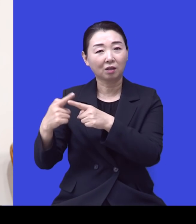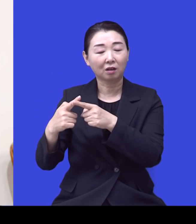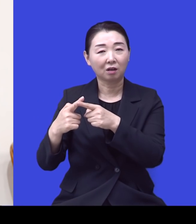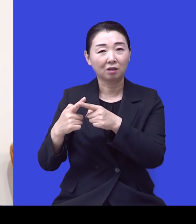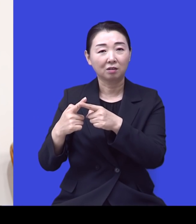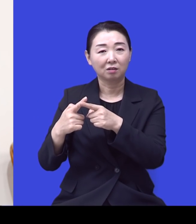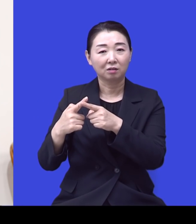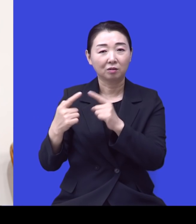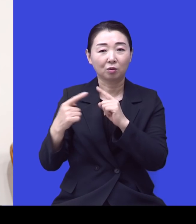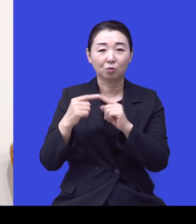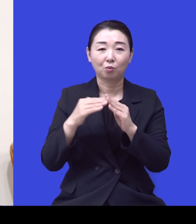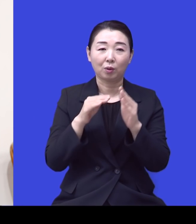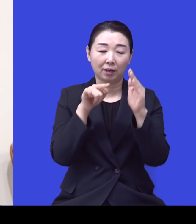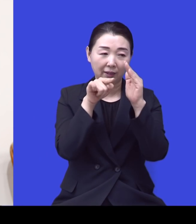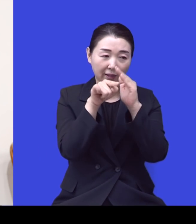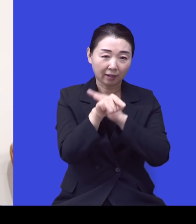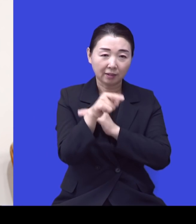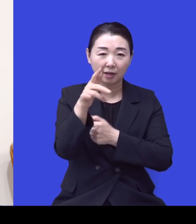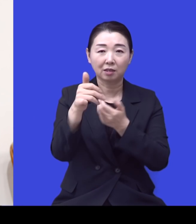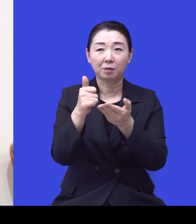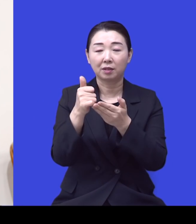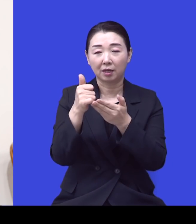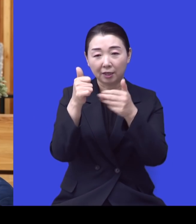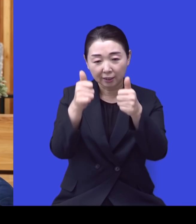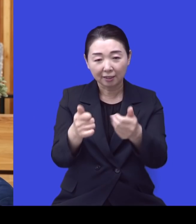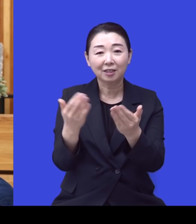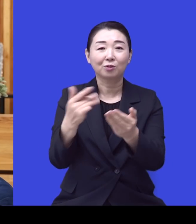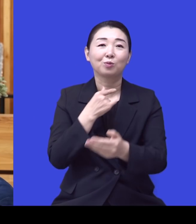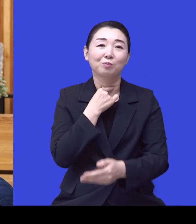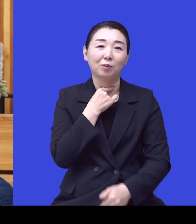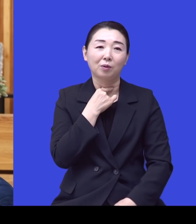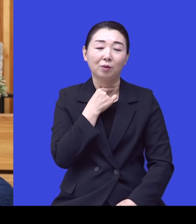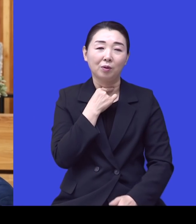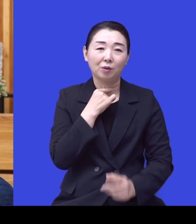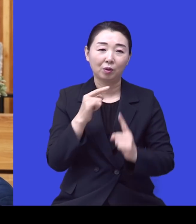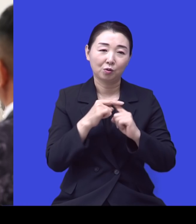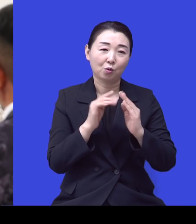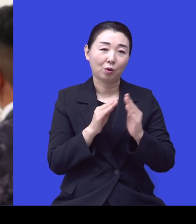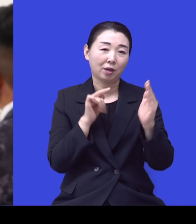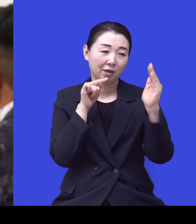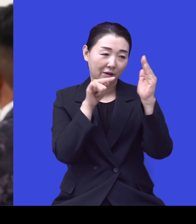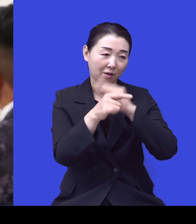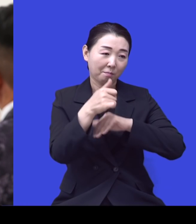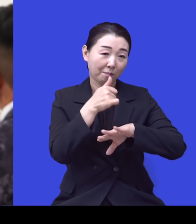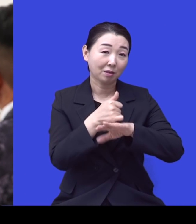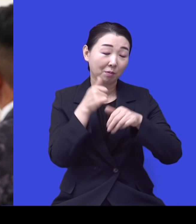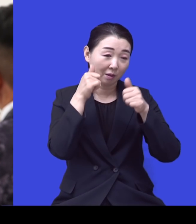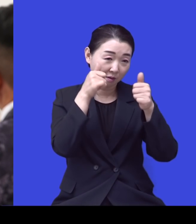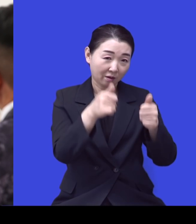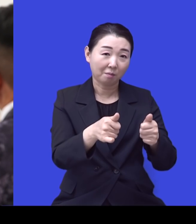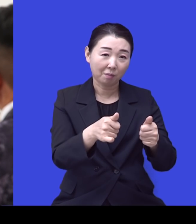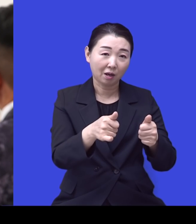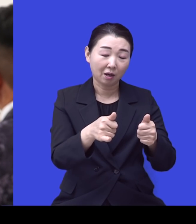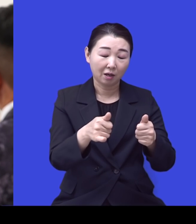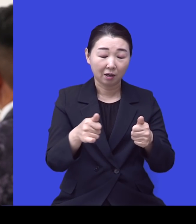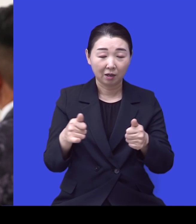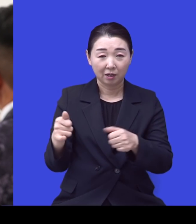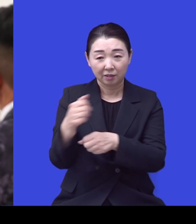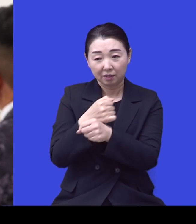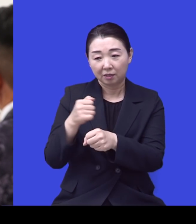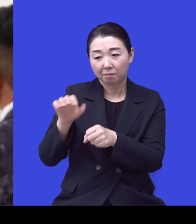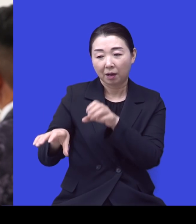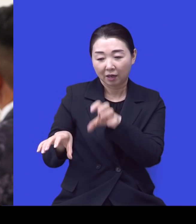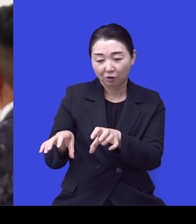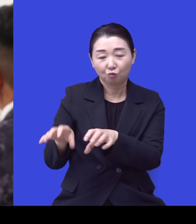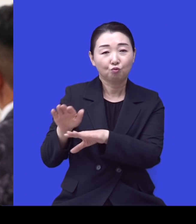들어가서 그래도 하나님한테 좀 인사드리고 가자. 네. 그래서 성전에 이제 마지막으로 들어가자 해서 짐을 바깥에